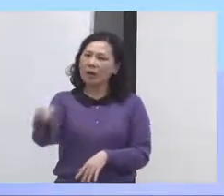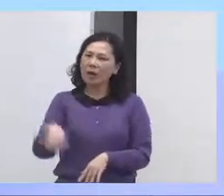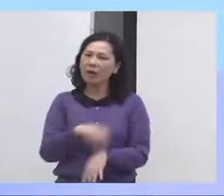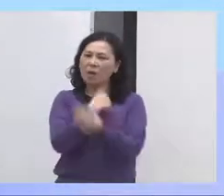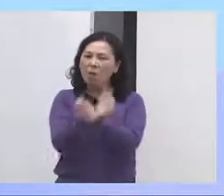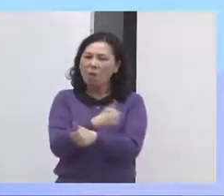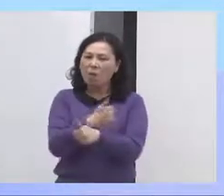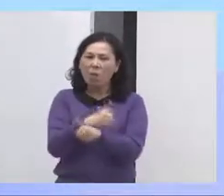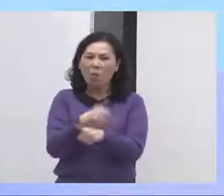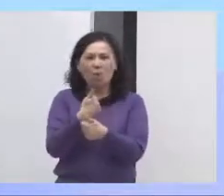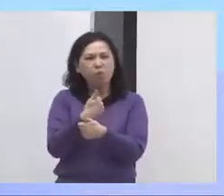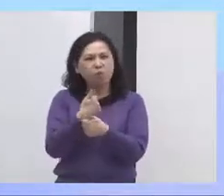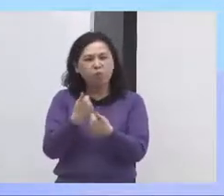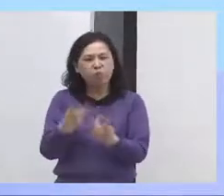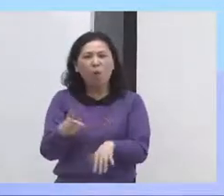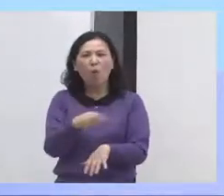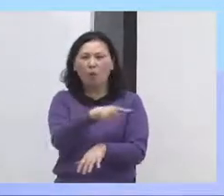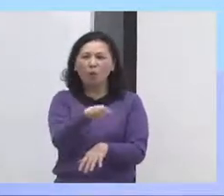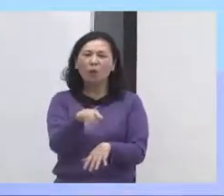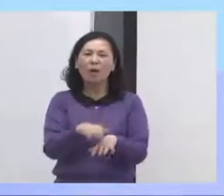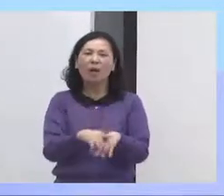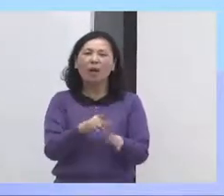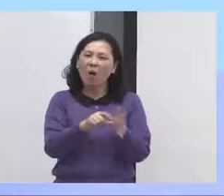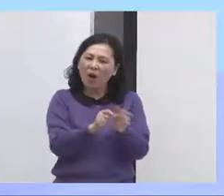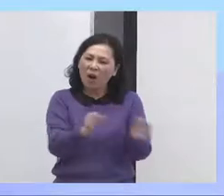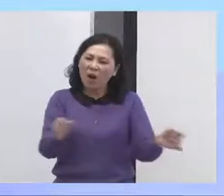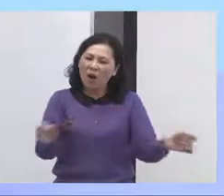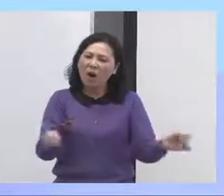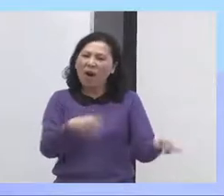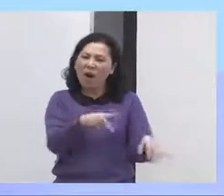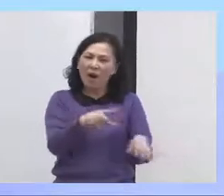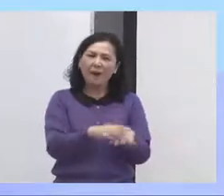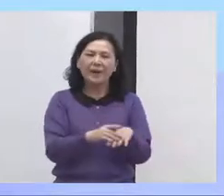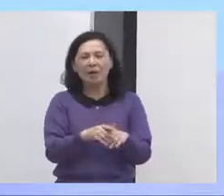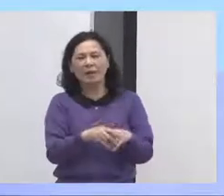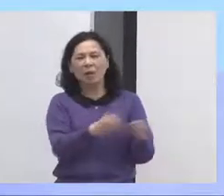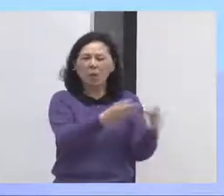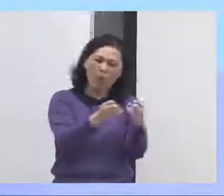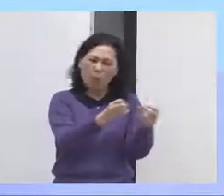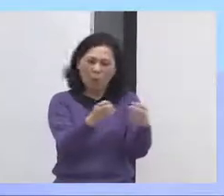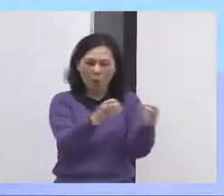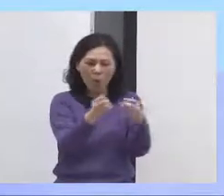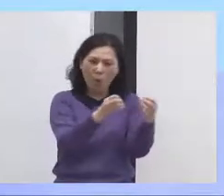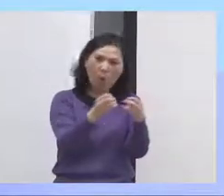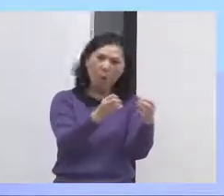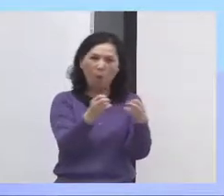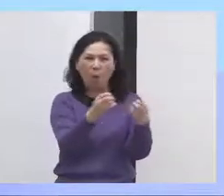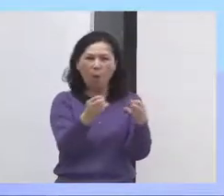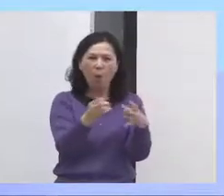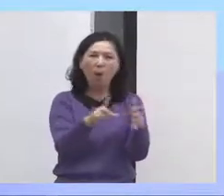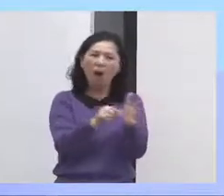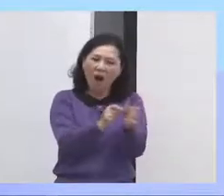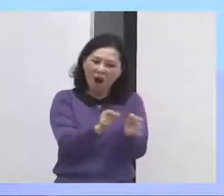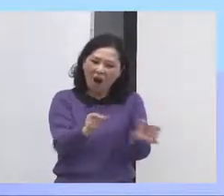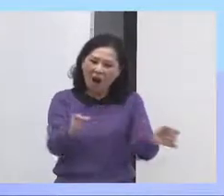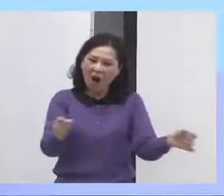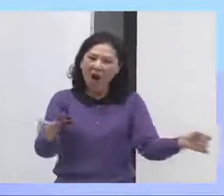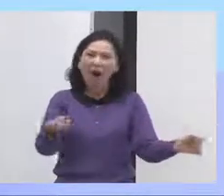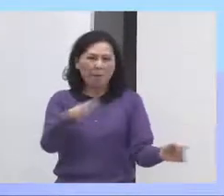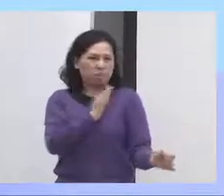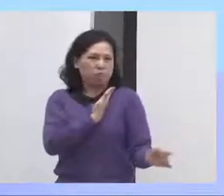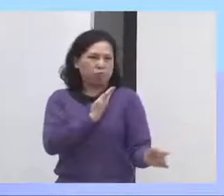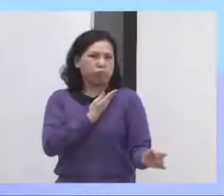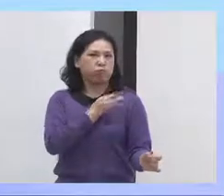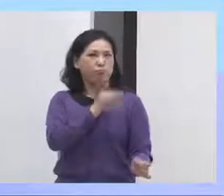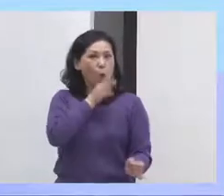完，你还会愿意留下来？那你确实就是这样的人，玩得起。如果你的意思是这样的话，好，那这